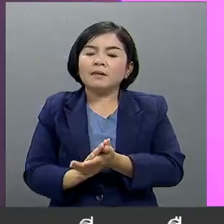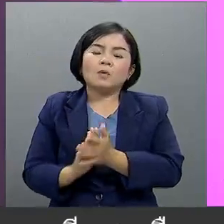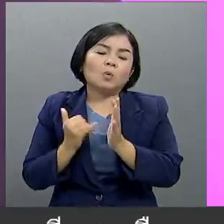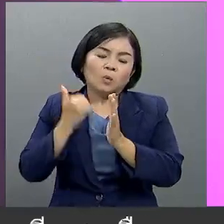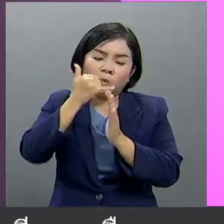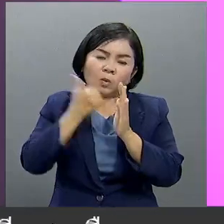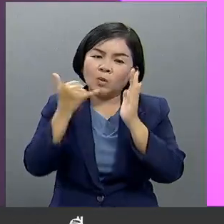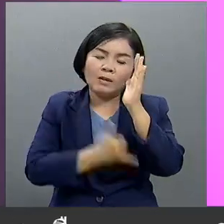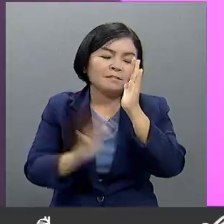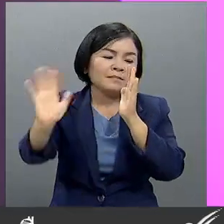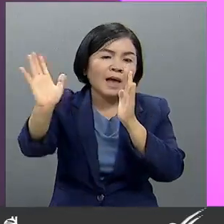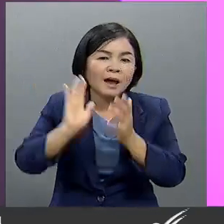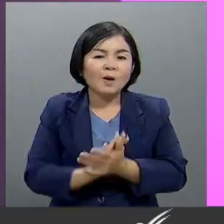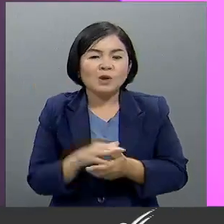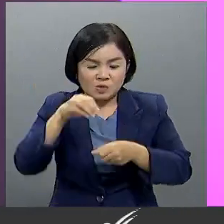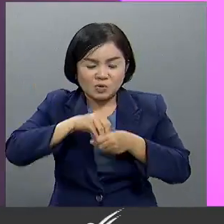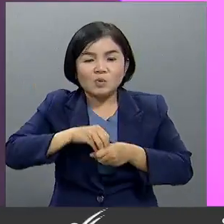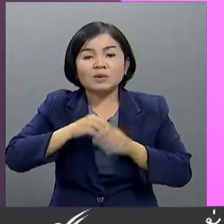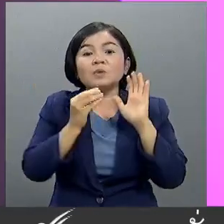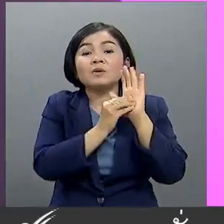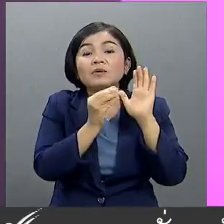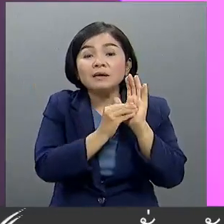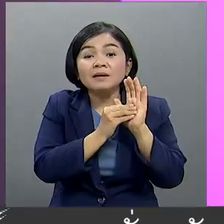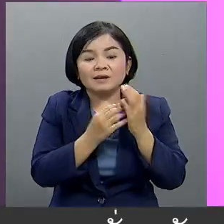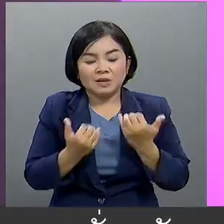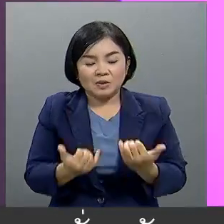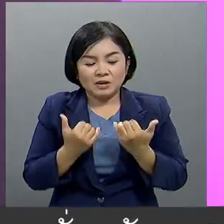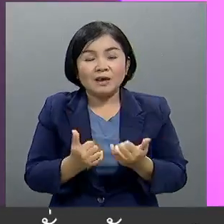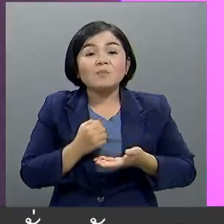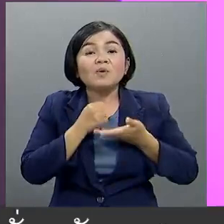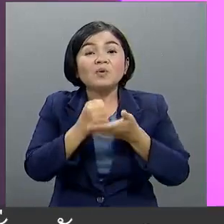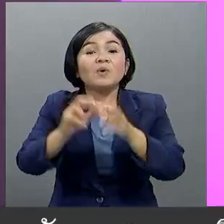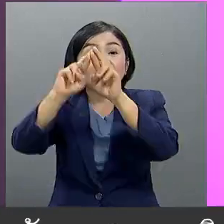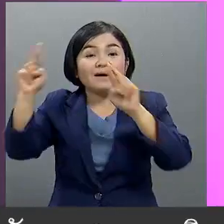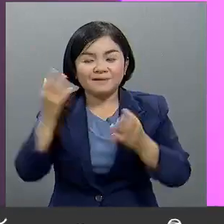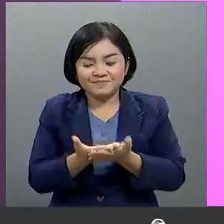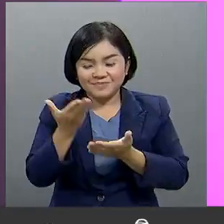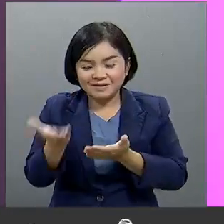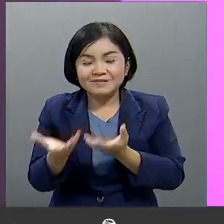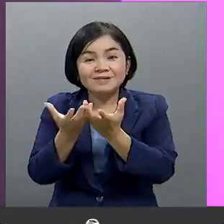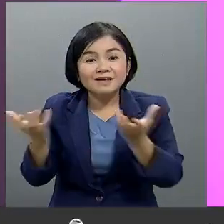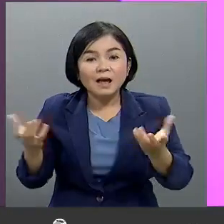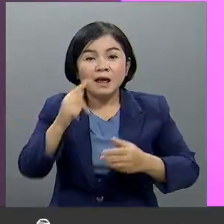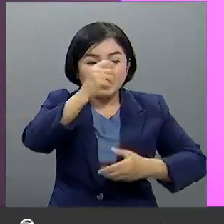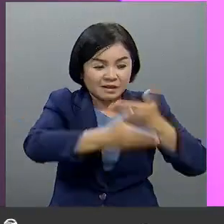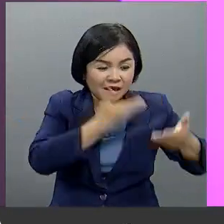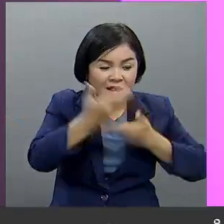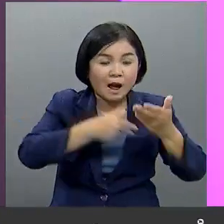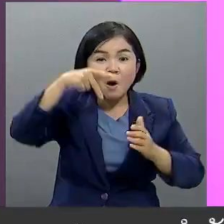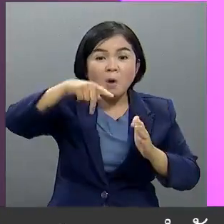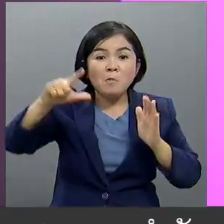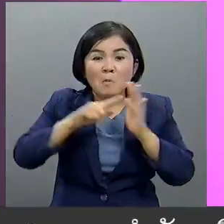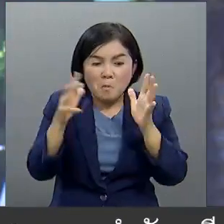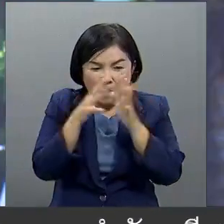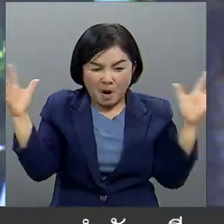ยังไม่ให้กินนะครับช่วงนี้ก็ต้องเขาเรียกว่าไปช่วยพ่อค้าแม่ค้าไงแต่ว่าแถวย่านตลาดพลูนะคนเยอะมากแต่ว่าทุกคนให้ความร่ว